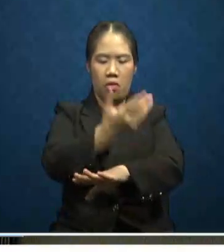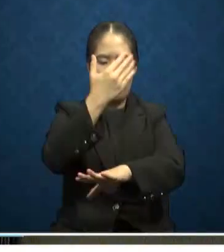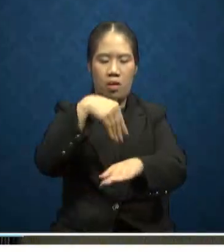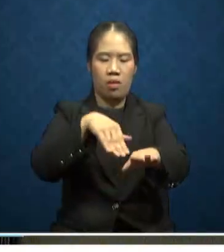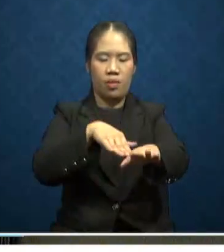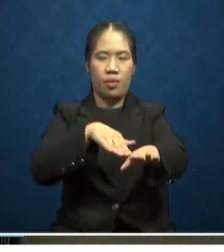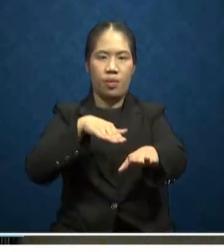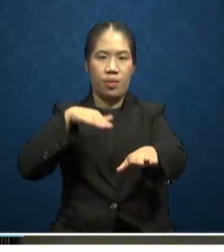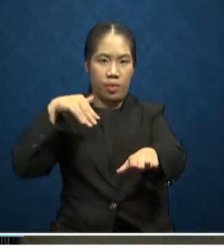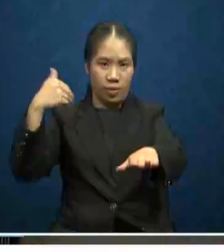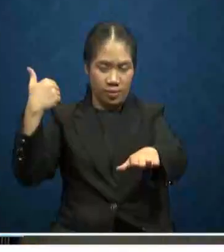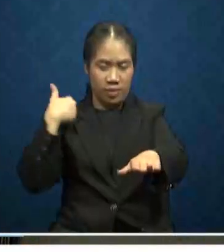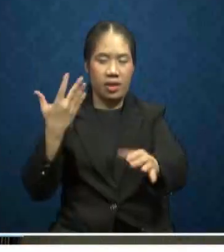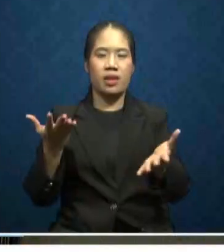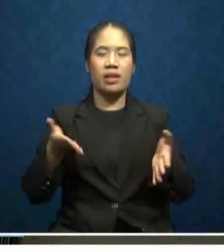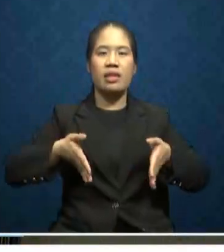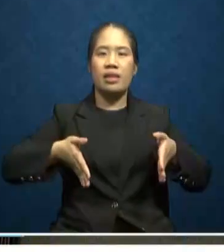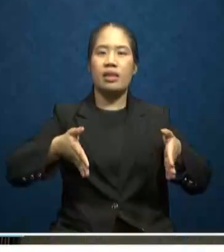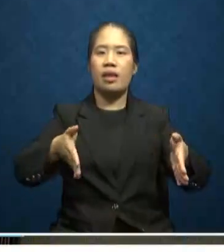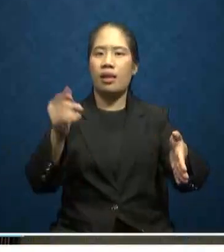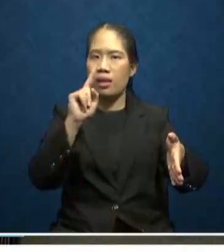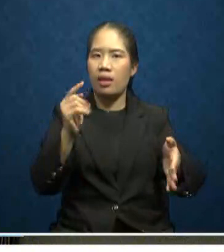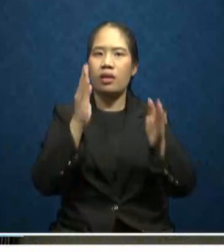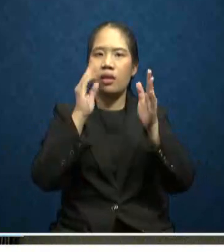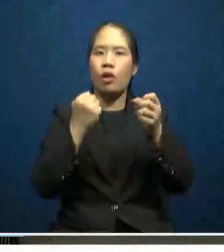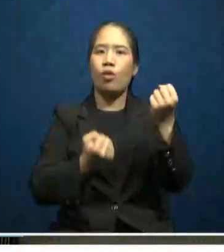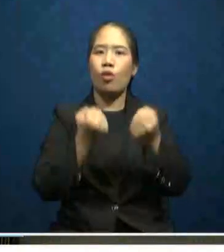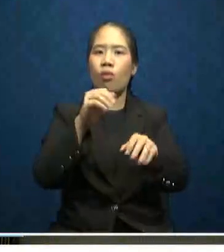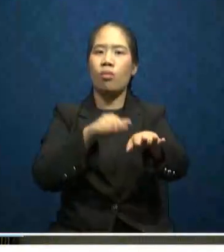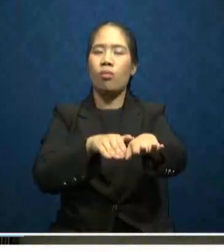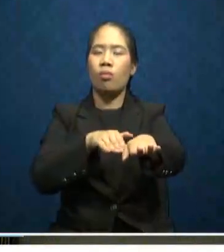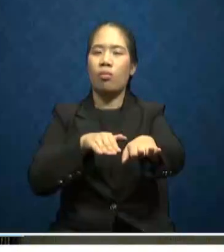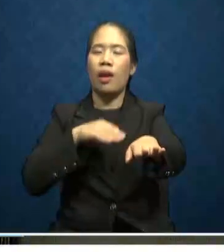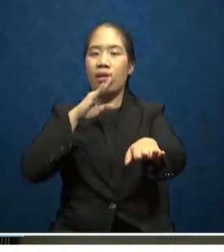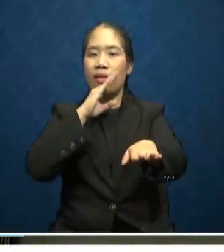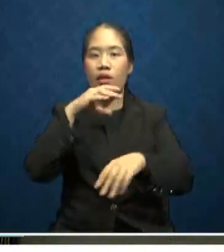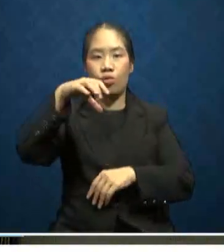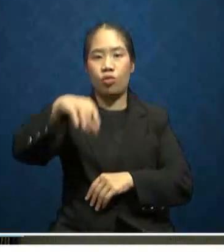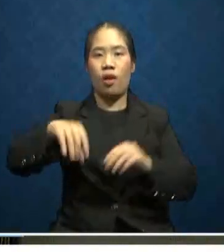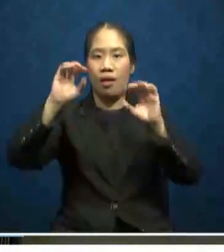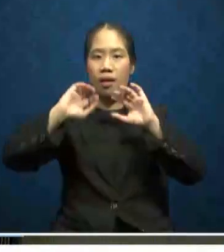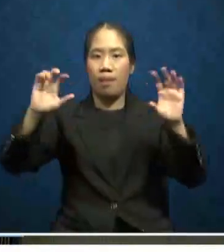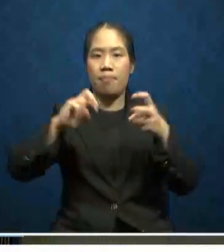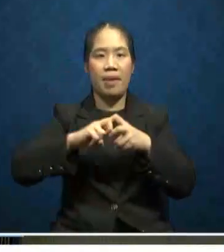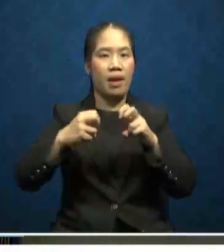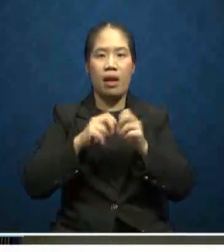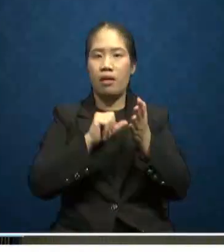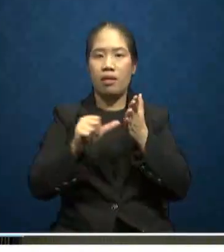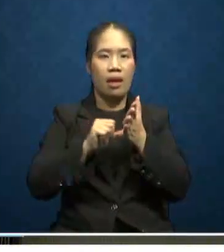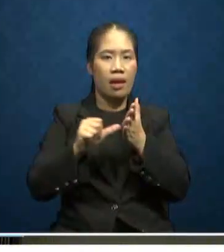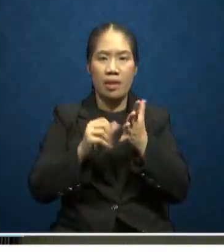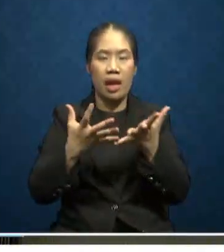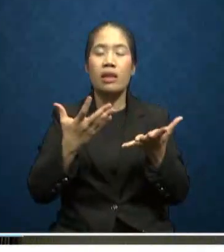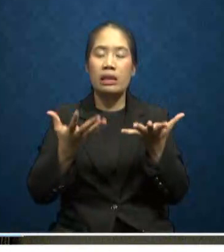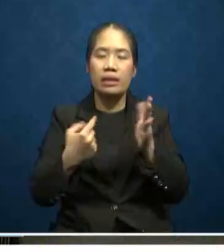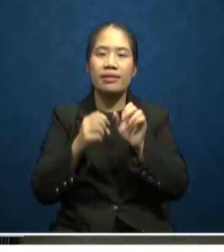ดังนั้นเองเส้นทางที่มีปริมาณการจราจรเป็นมากนะครับถ้าหน่วยงานของรัฐนะครับแก้ไขปัญหาจุดตัดนั้นโดยทำสะพานข้าม